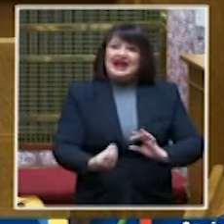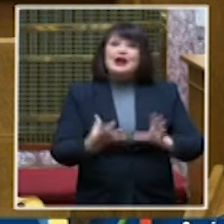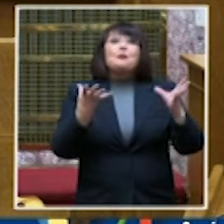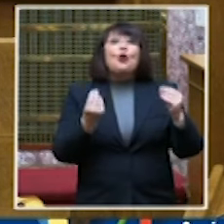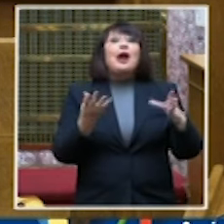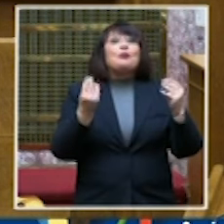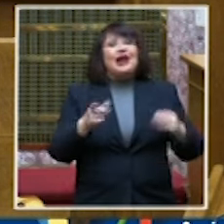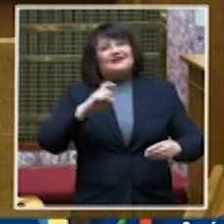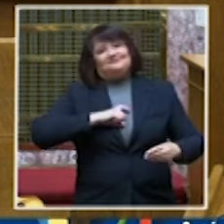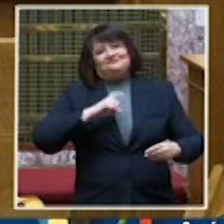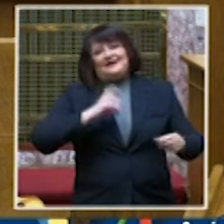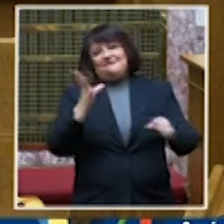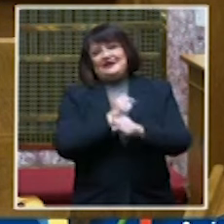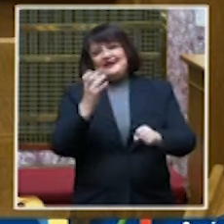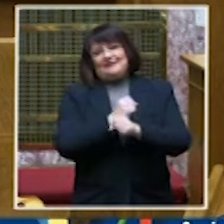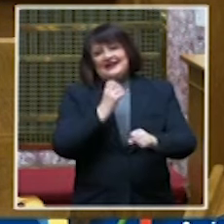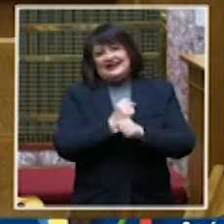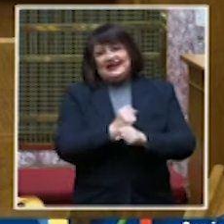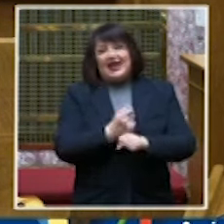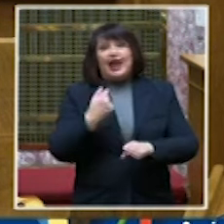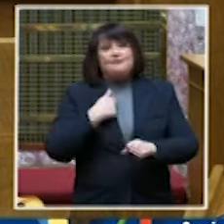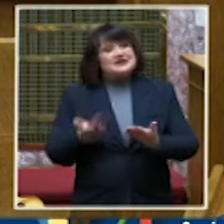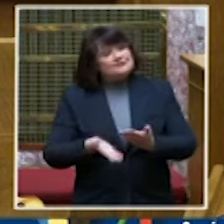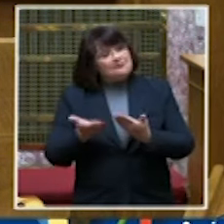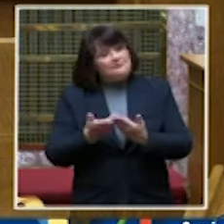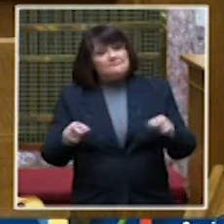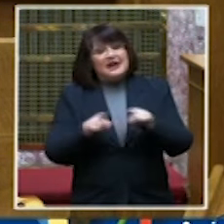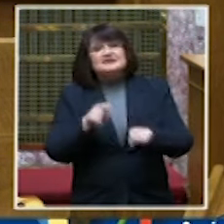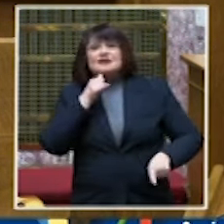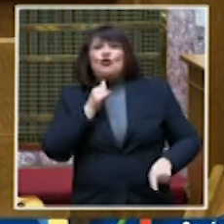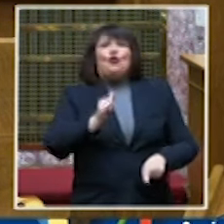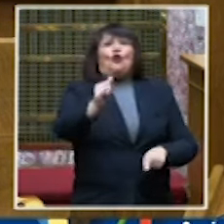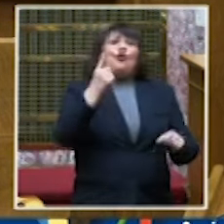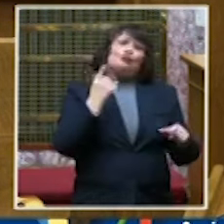πολλές ακόμα επιτυχίες. Εμείς θα είμαστε στο πλάι σας όπως πάντα. Ευχαριστώ.